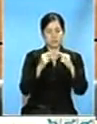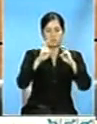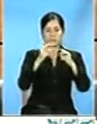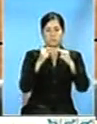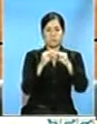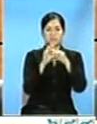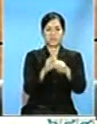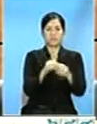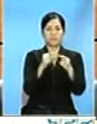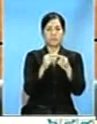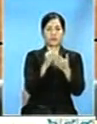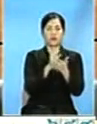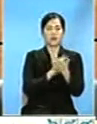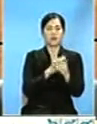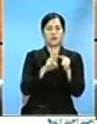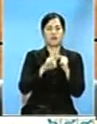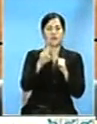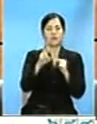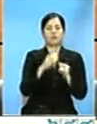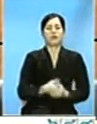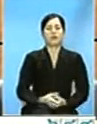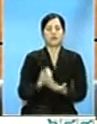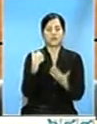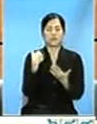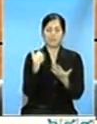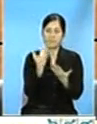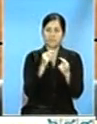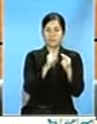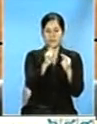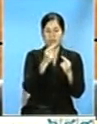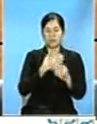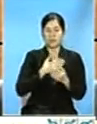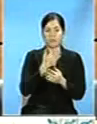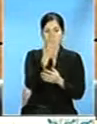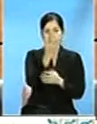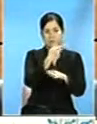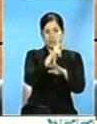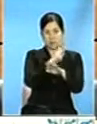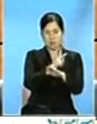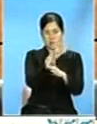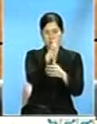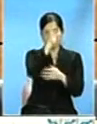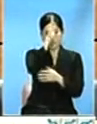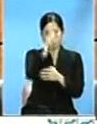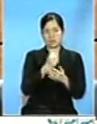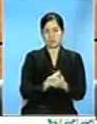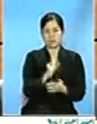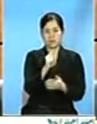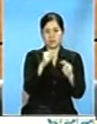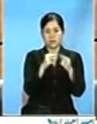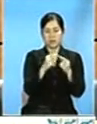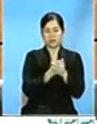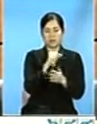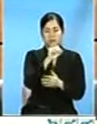แปรยติในวาระที่2ในกฎหมายฉบับนี้อย่างไรนะครับแต่ผมประท้วงท่านประธานว่าท่านประธานปล่อยให้เพื่อนสมาชิกพูดนอก